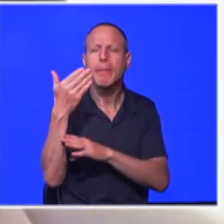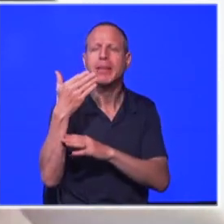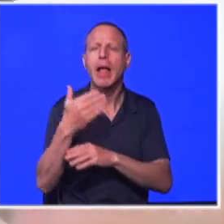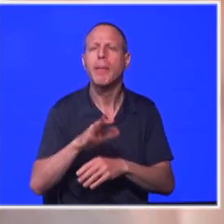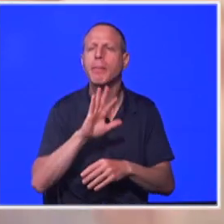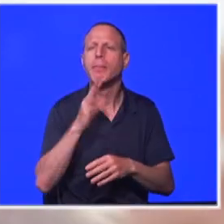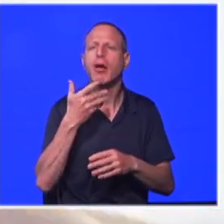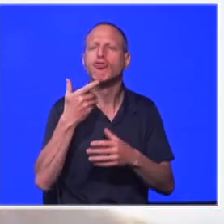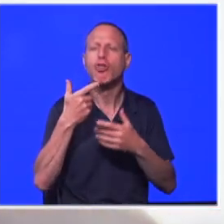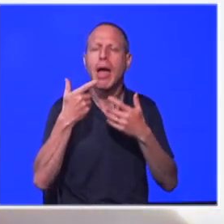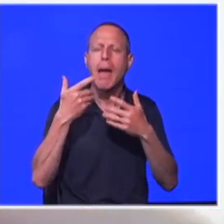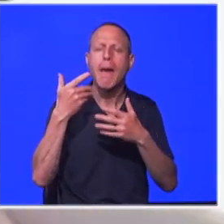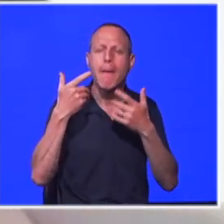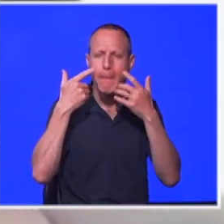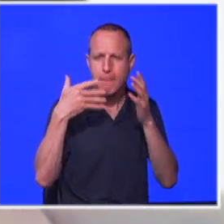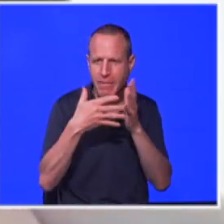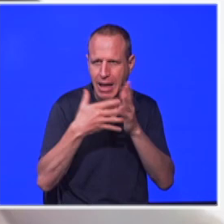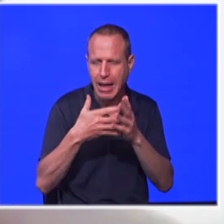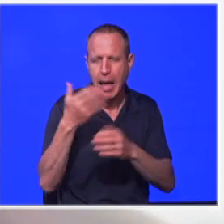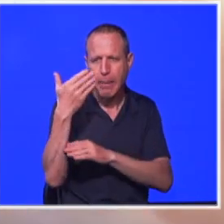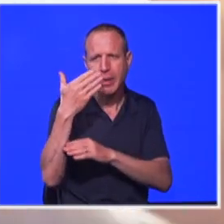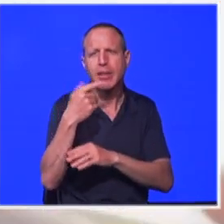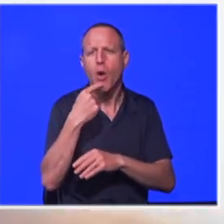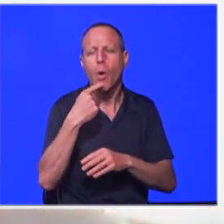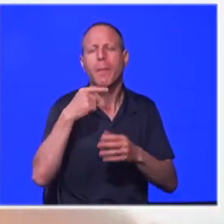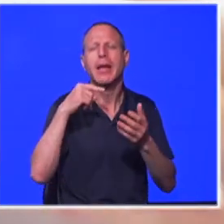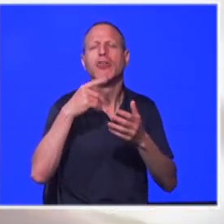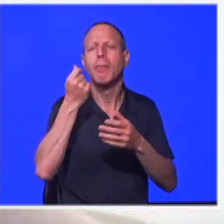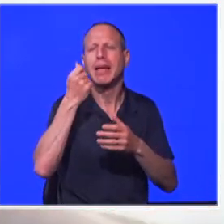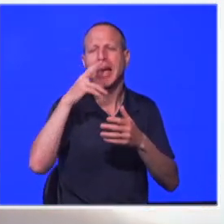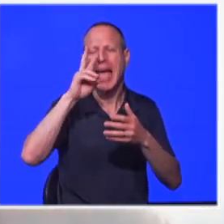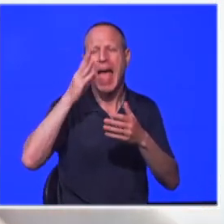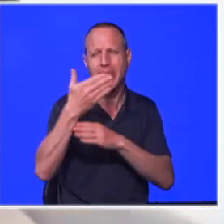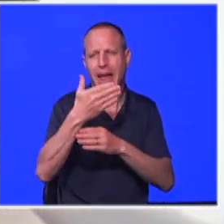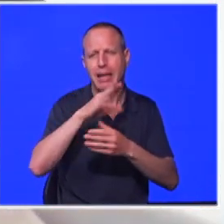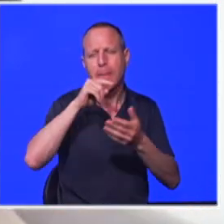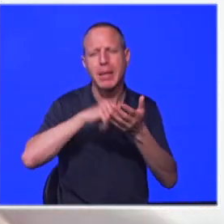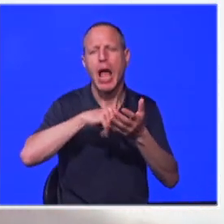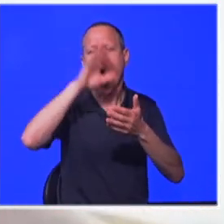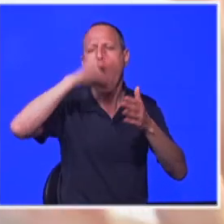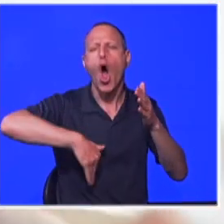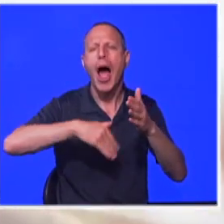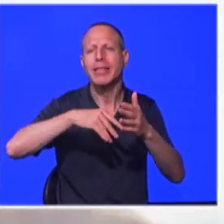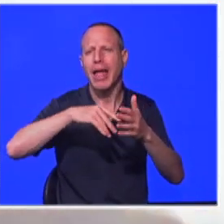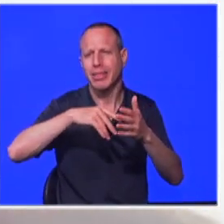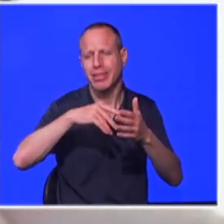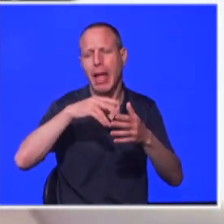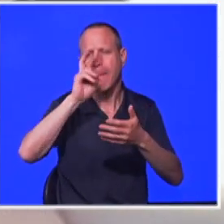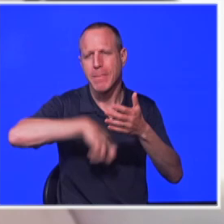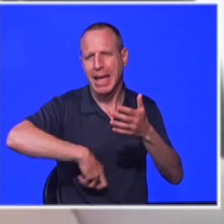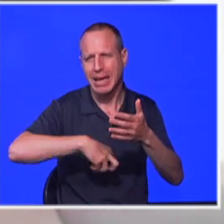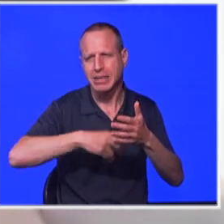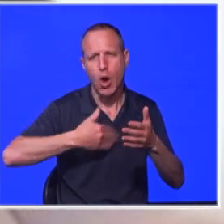המדינה אומר, שמחירי הדגים בעקבות הורדת המכס המוחלטת לכולם, היא בעצם המחירים ירדו ב-20%,